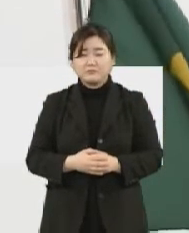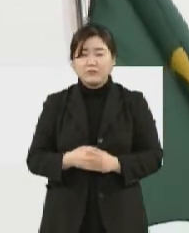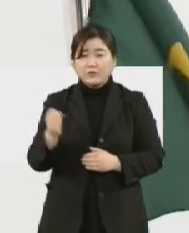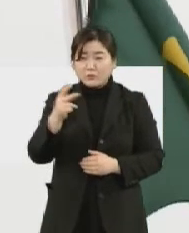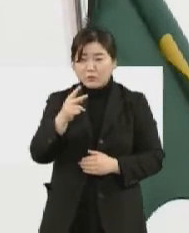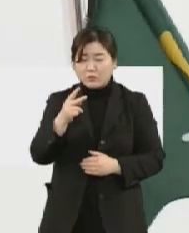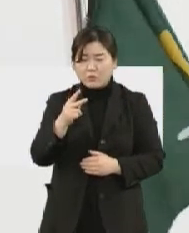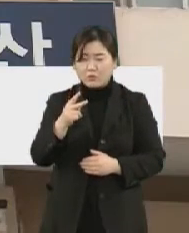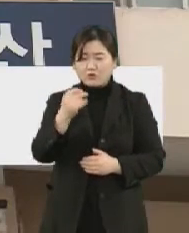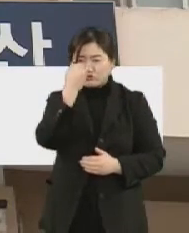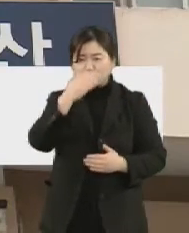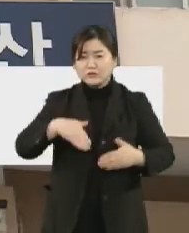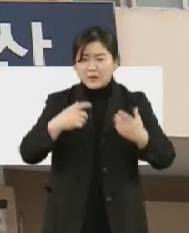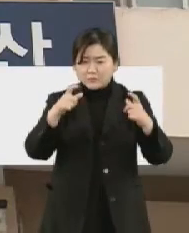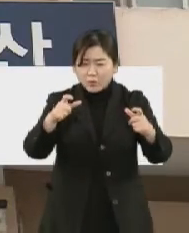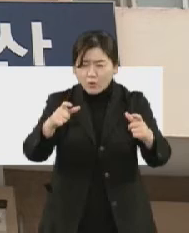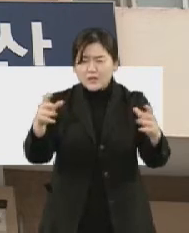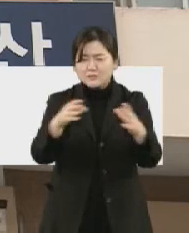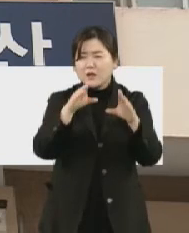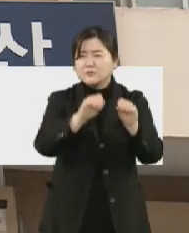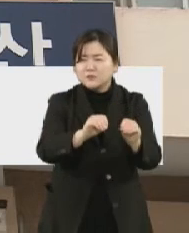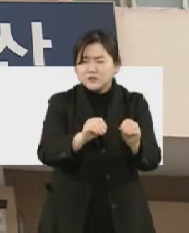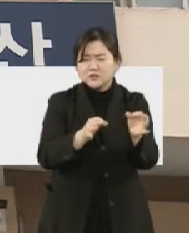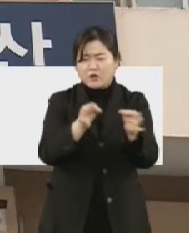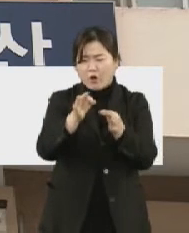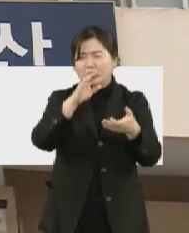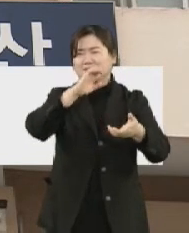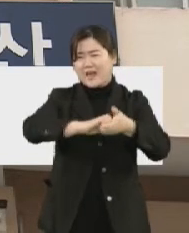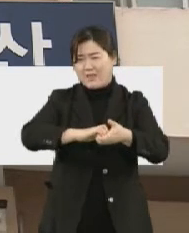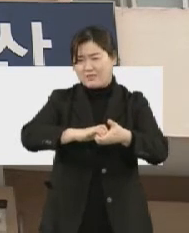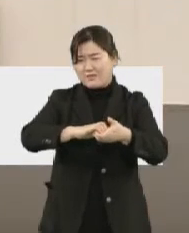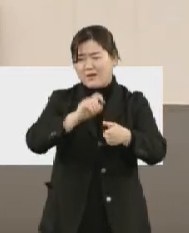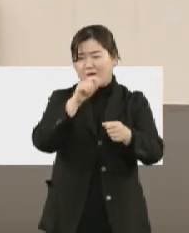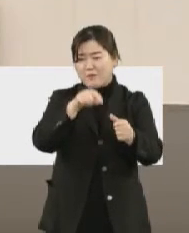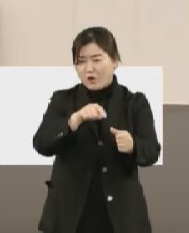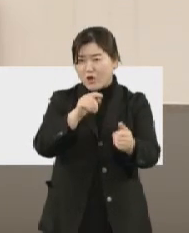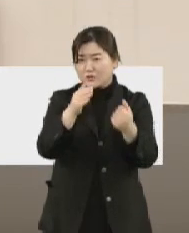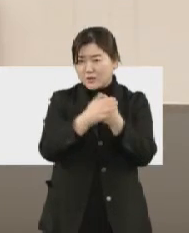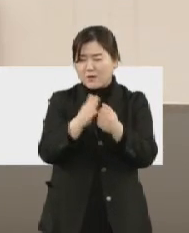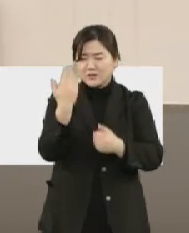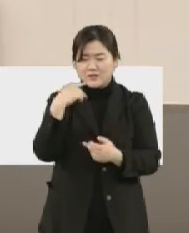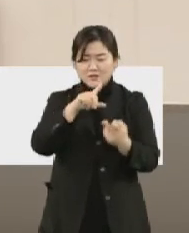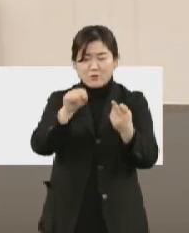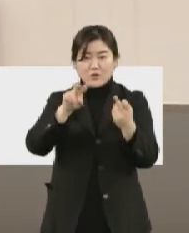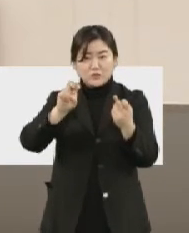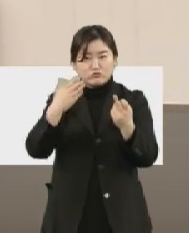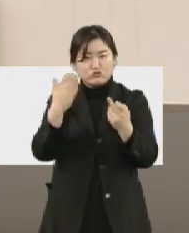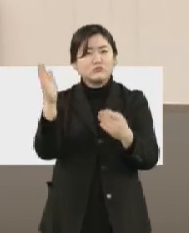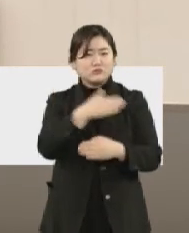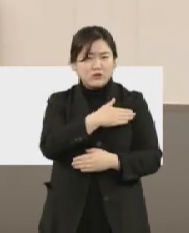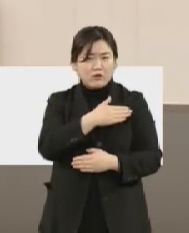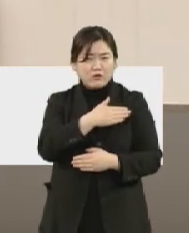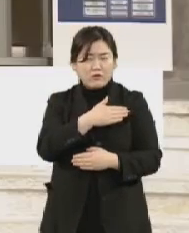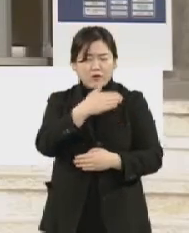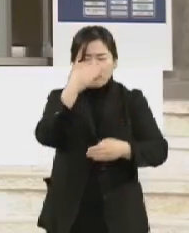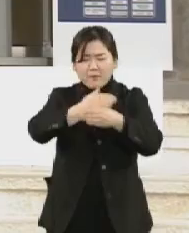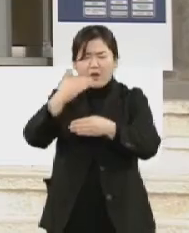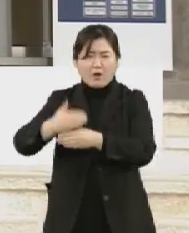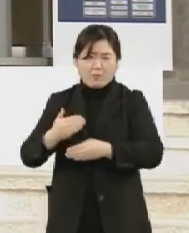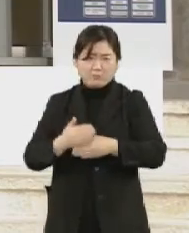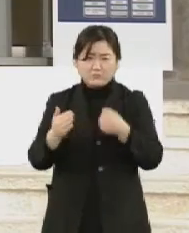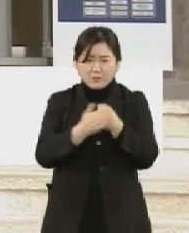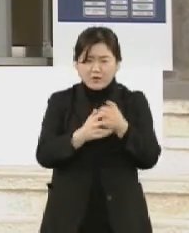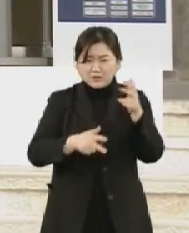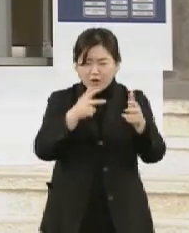한편 c 든 충남도의 집합 금제 및 영업제한 행정명령 1인 지난해 12월 29일 이후 폐업으로